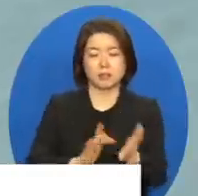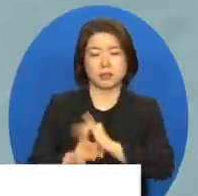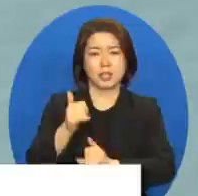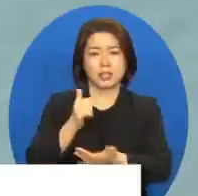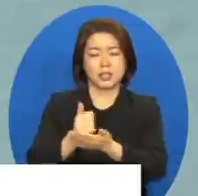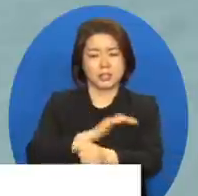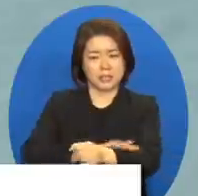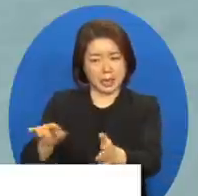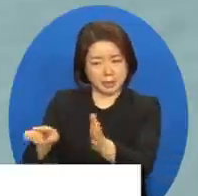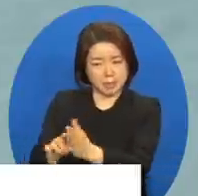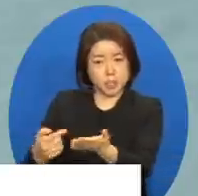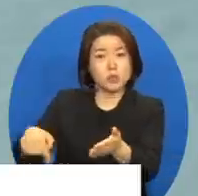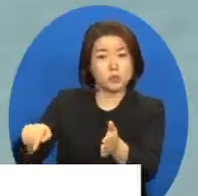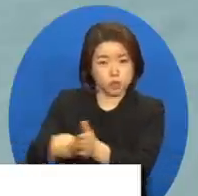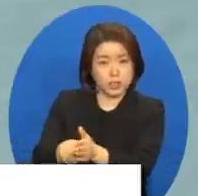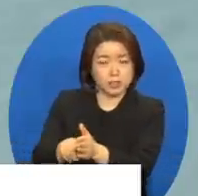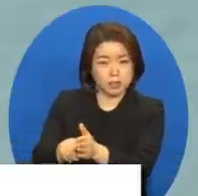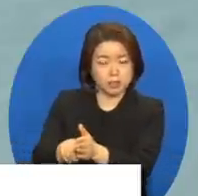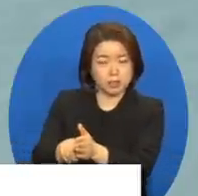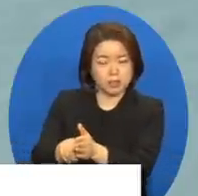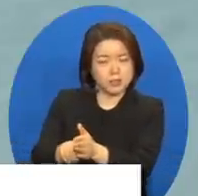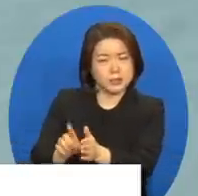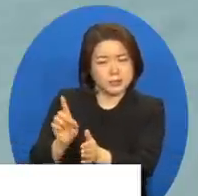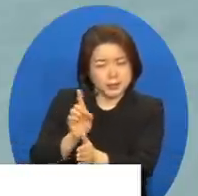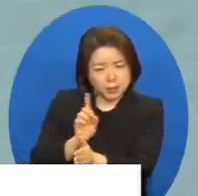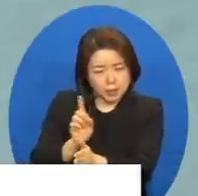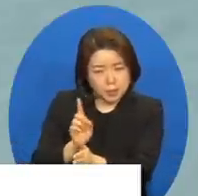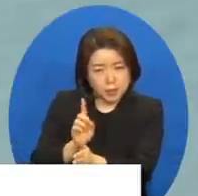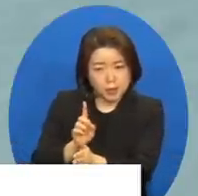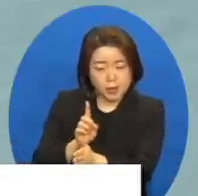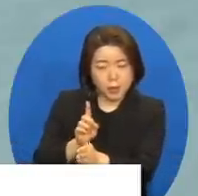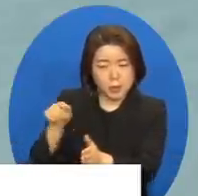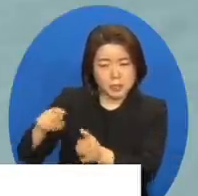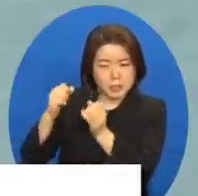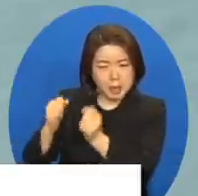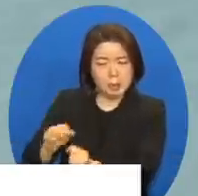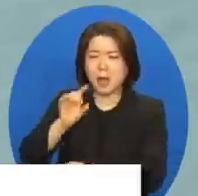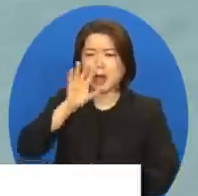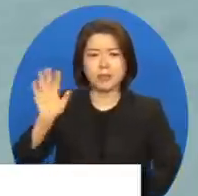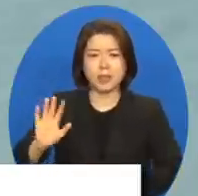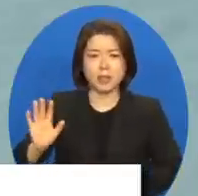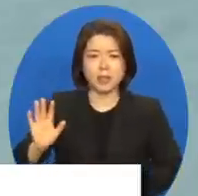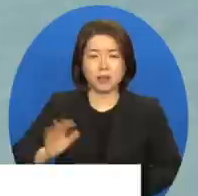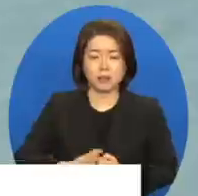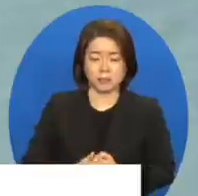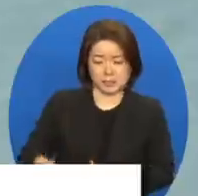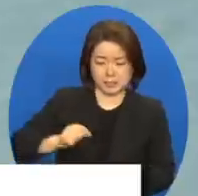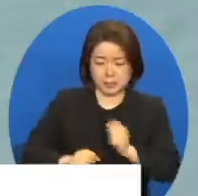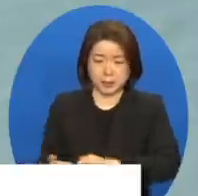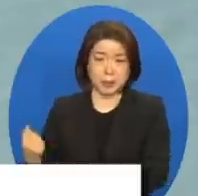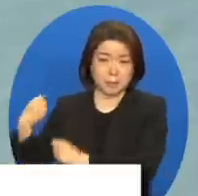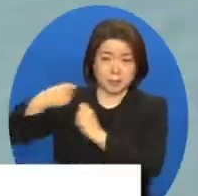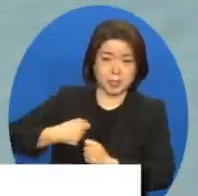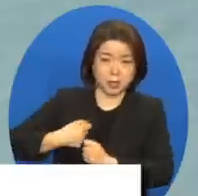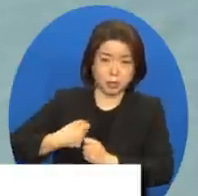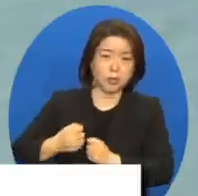제대로 믿으려면 그러면 여기서 있을 수가 없어. 보따리 하나 싸고